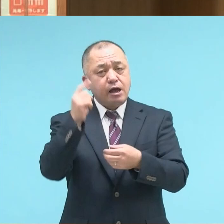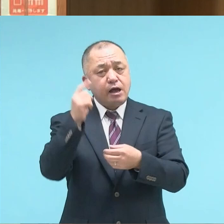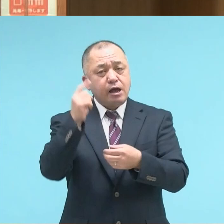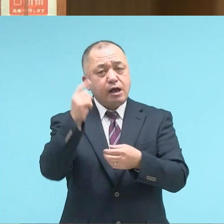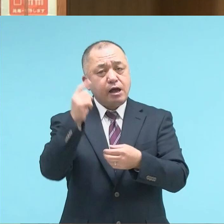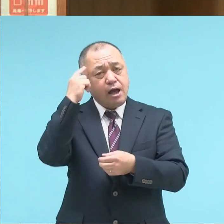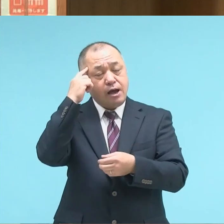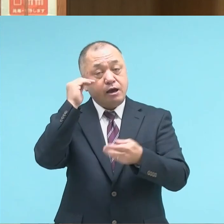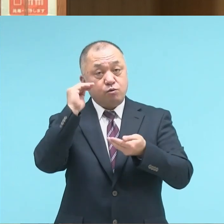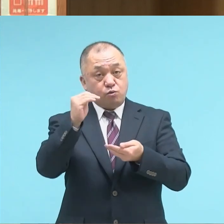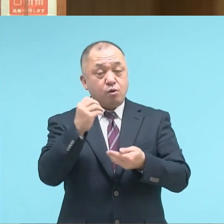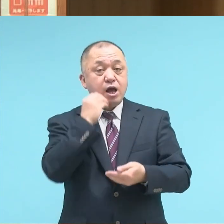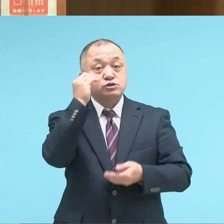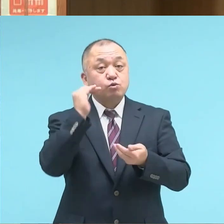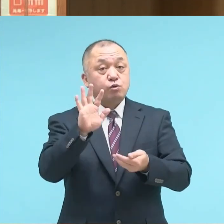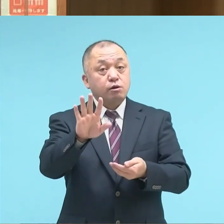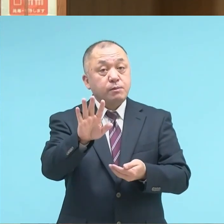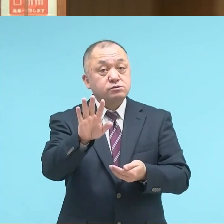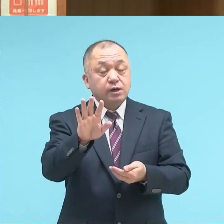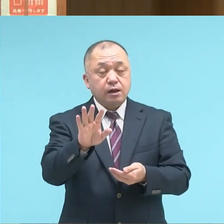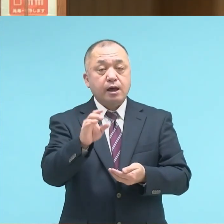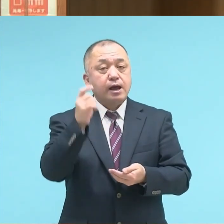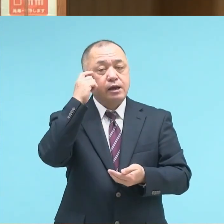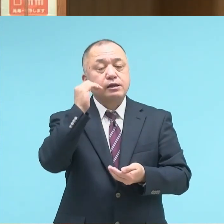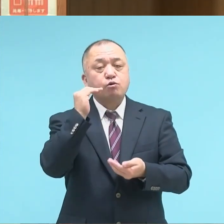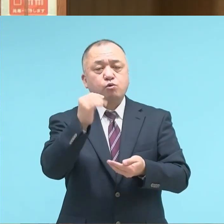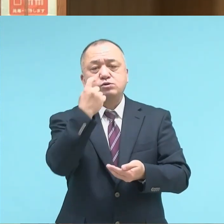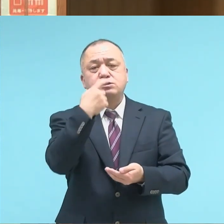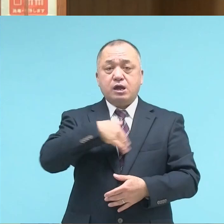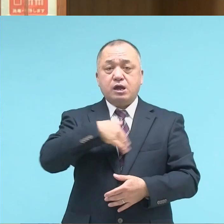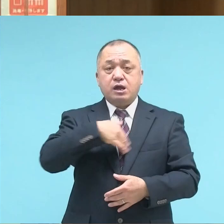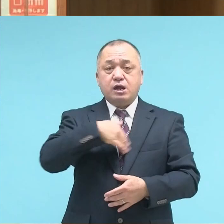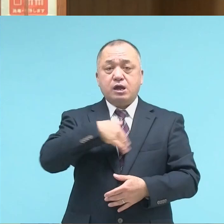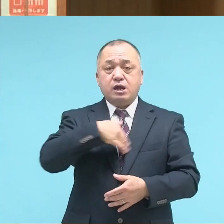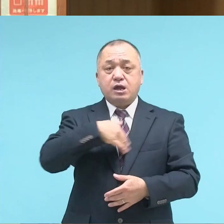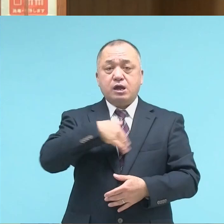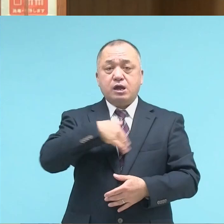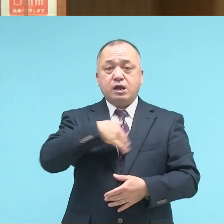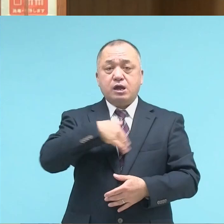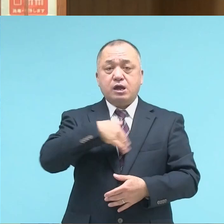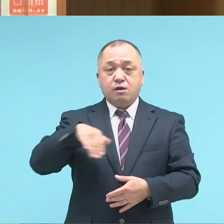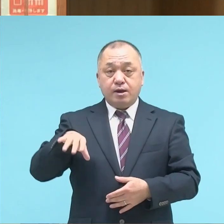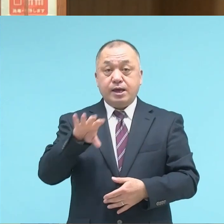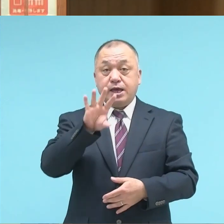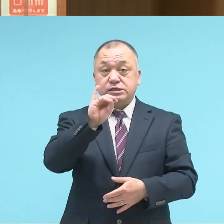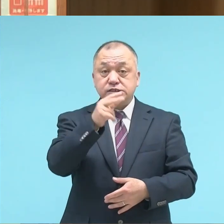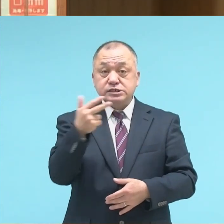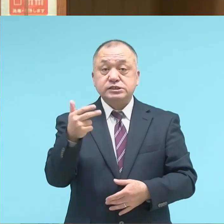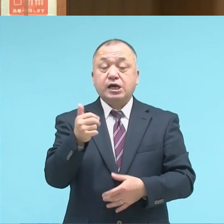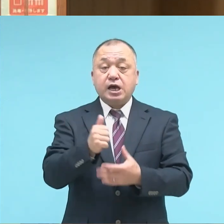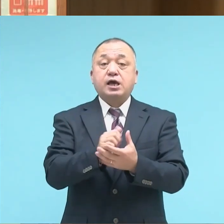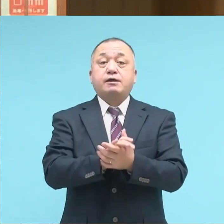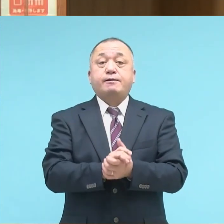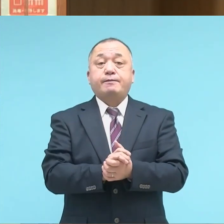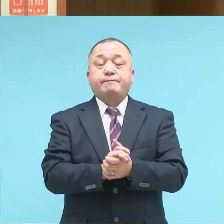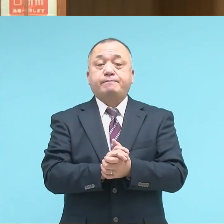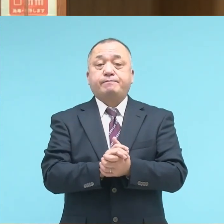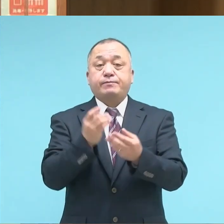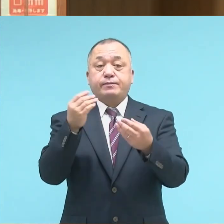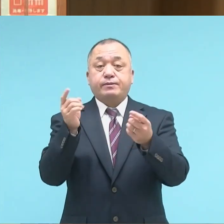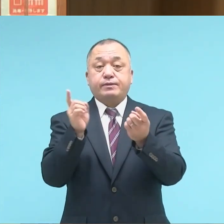のかなともちょっと思うんですが、この辺どう思うんでしょうか。 いや、これは我々、まあ、知事がですね、まあ、いわゆるこの